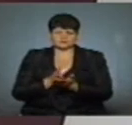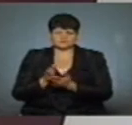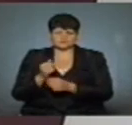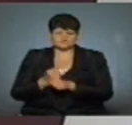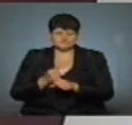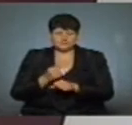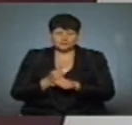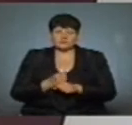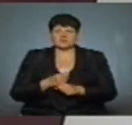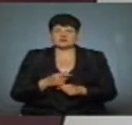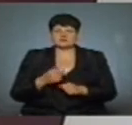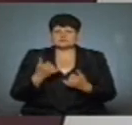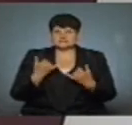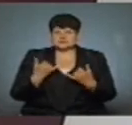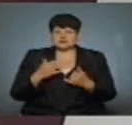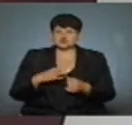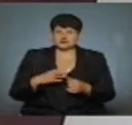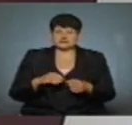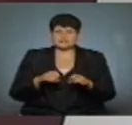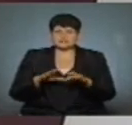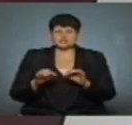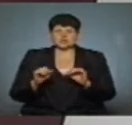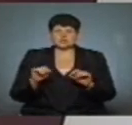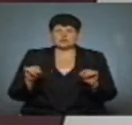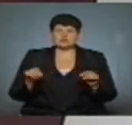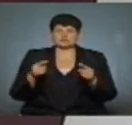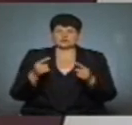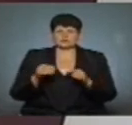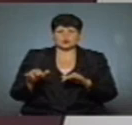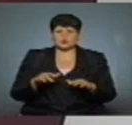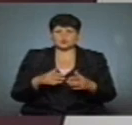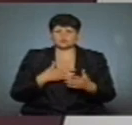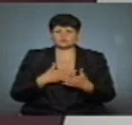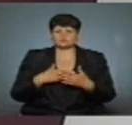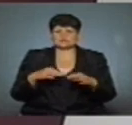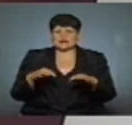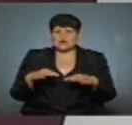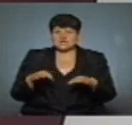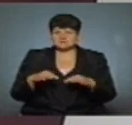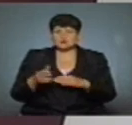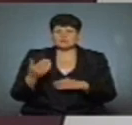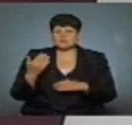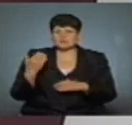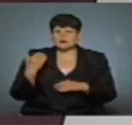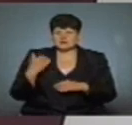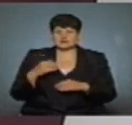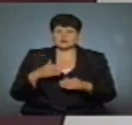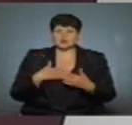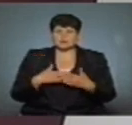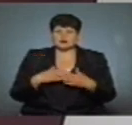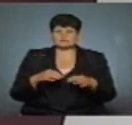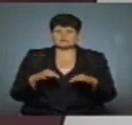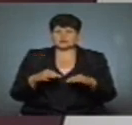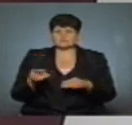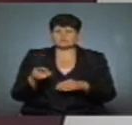Тернополя Сергія Надала, зараз чекають на рішення уряду про відновлення руху громадського транспорту. Попередньо, каже Сергій Надал, громадський